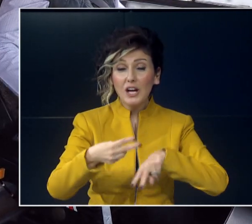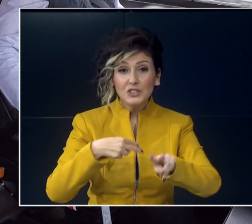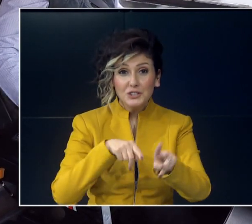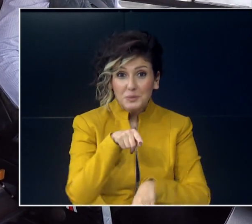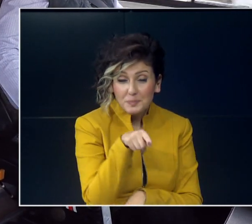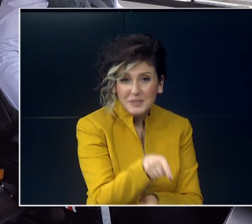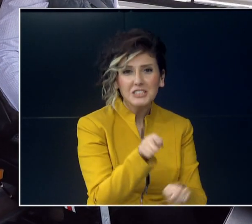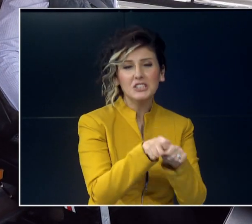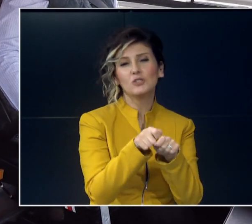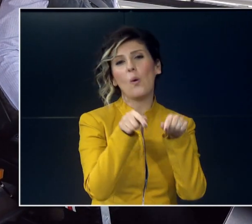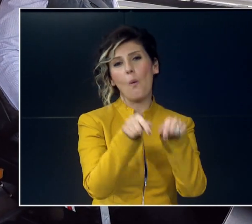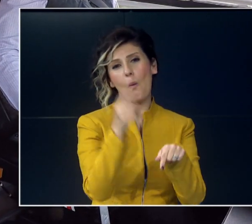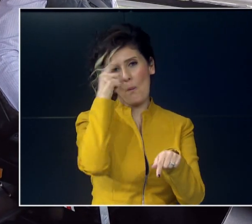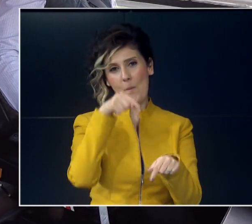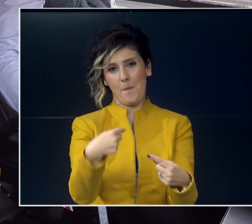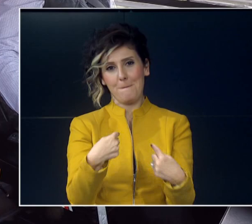oradan geliyor. Evet.